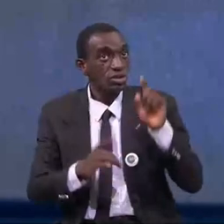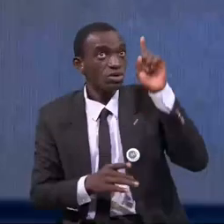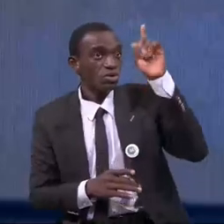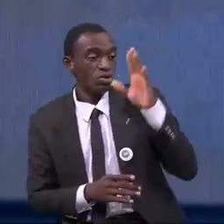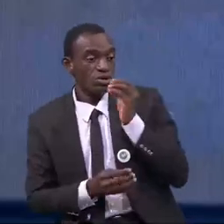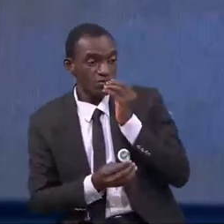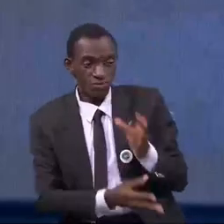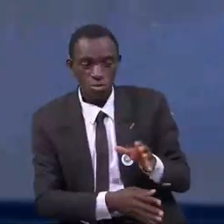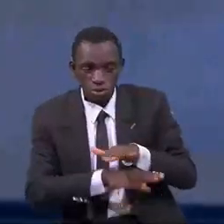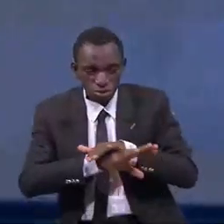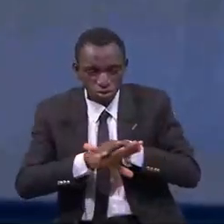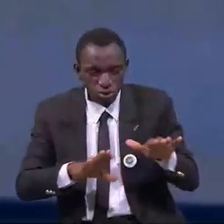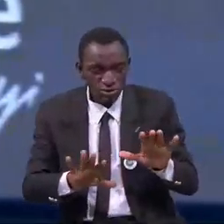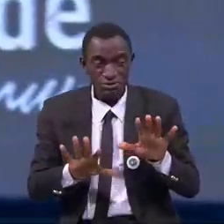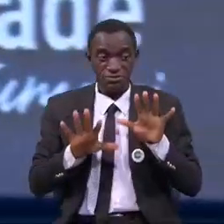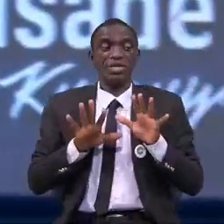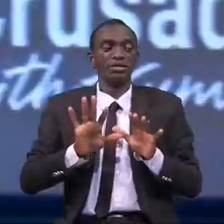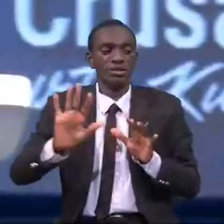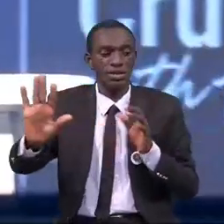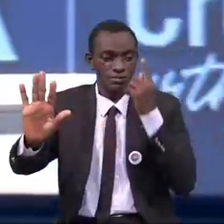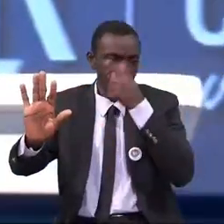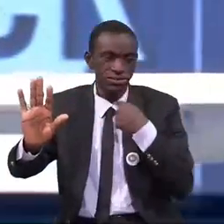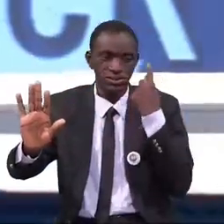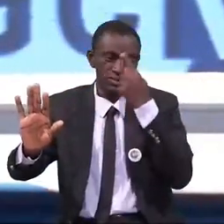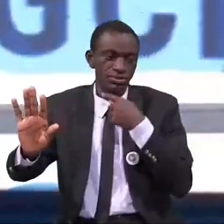8 ne les craint